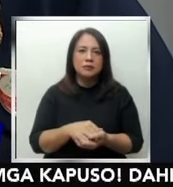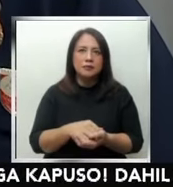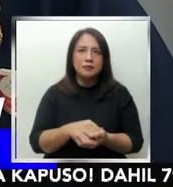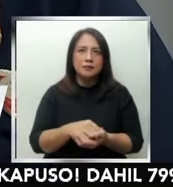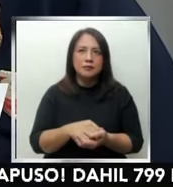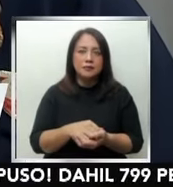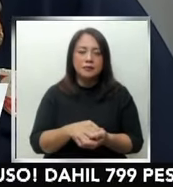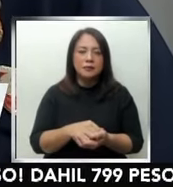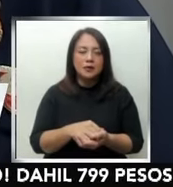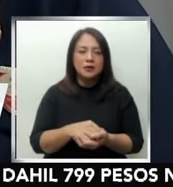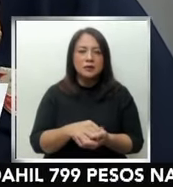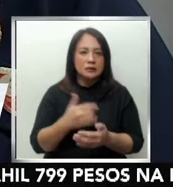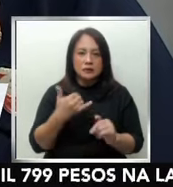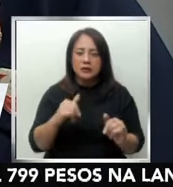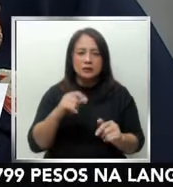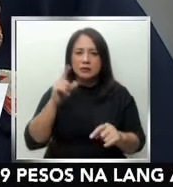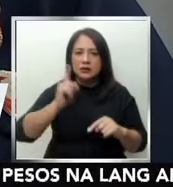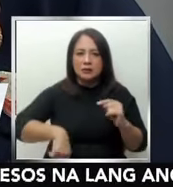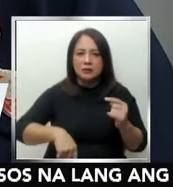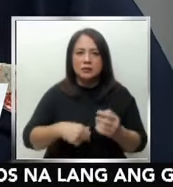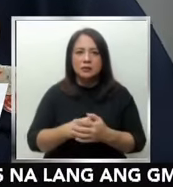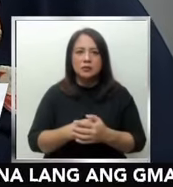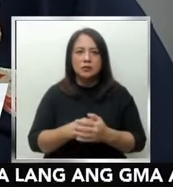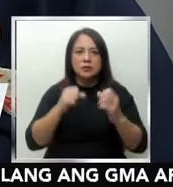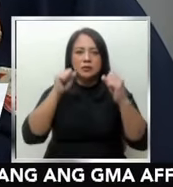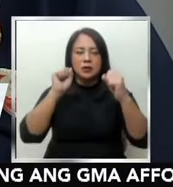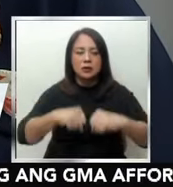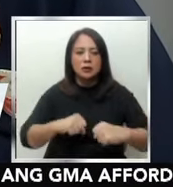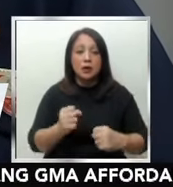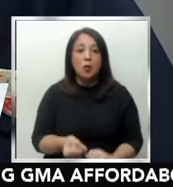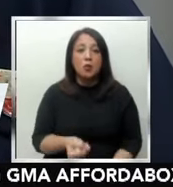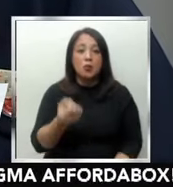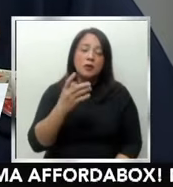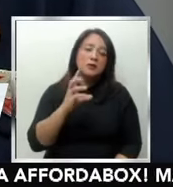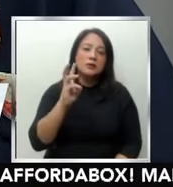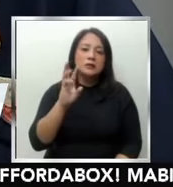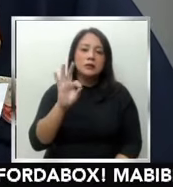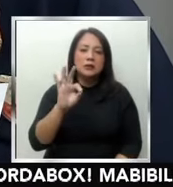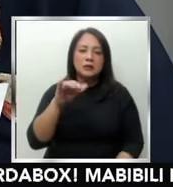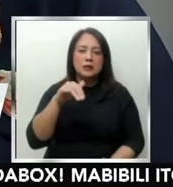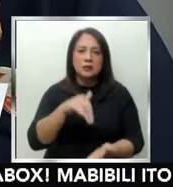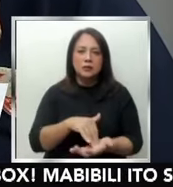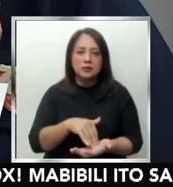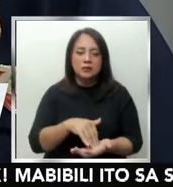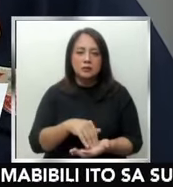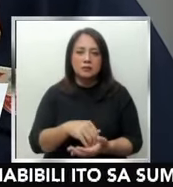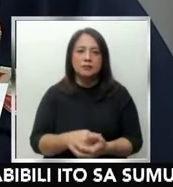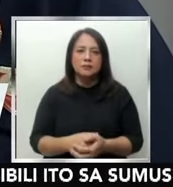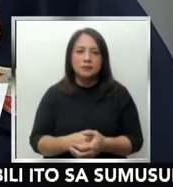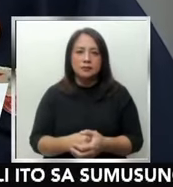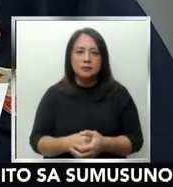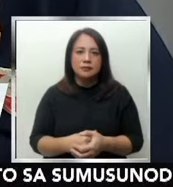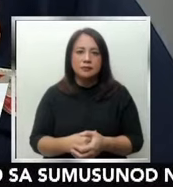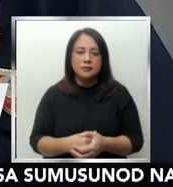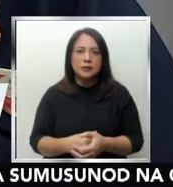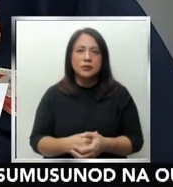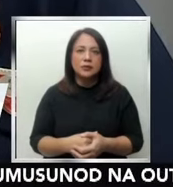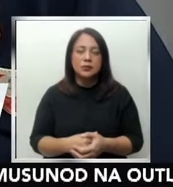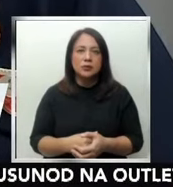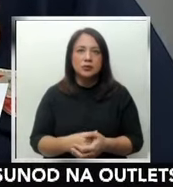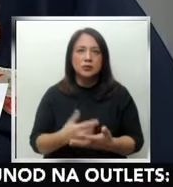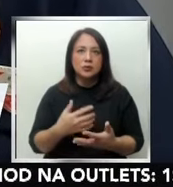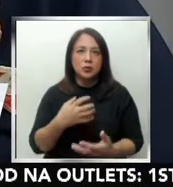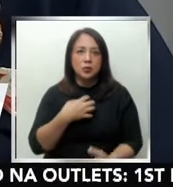hindi pa rin makaya nagkasundo sila sa php9,000 yun ang time na nagreklamo sa